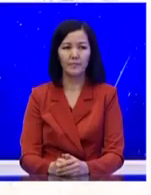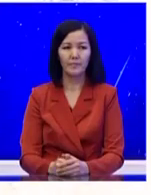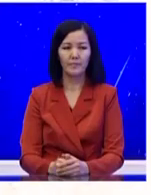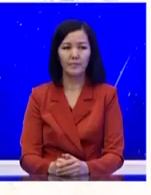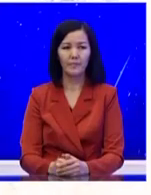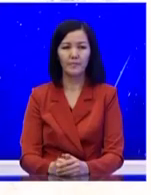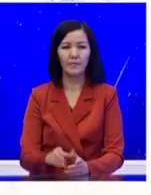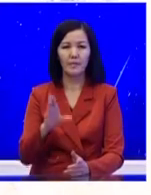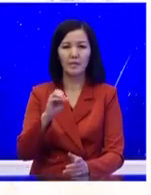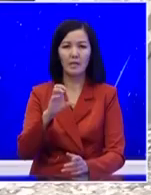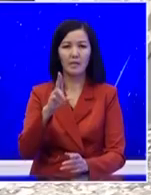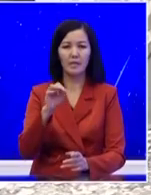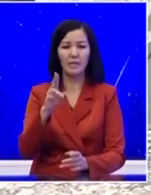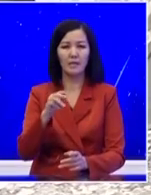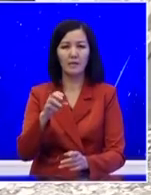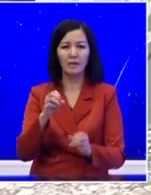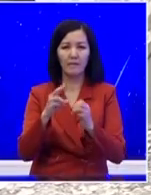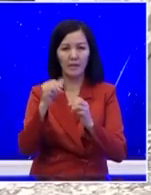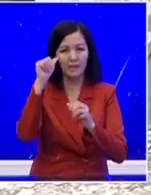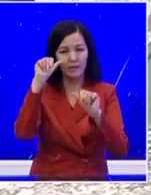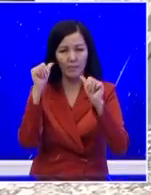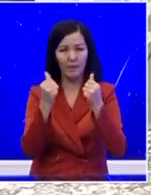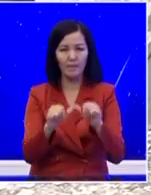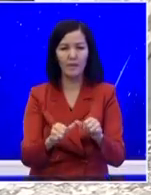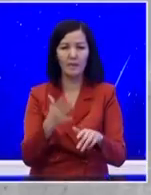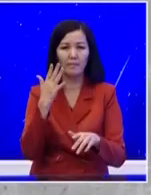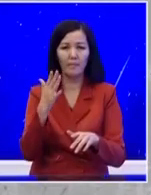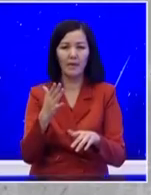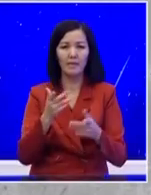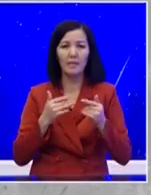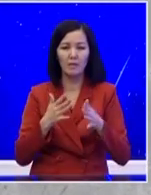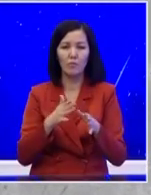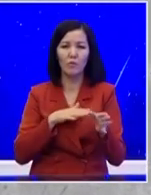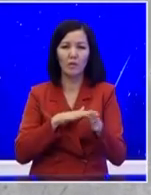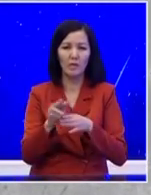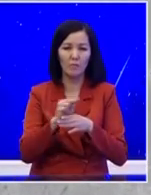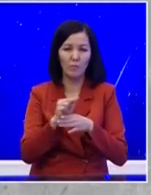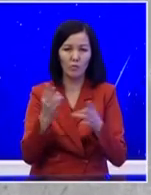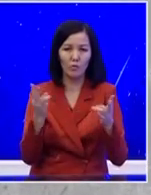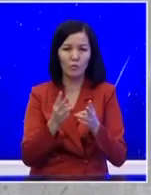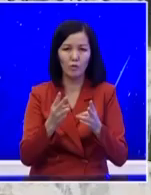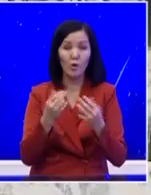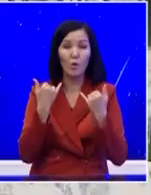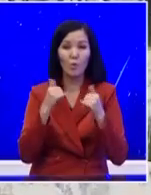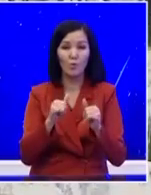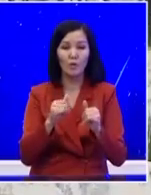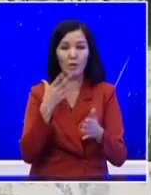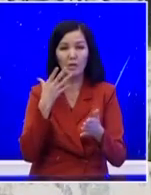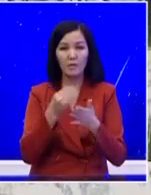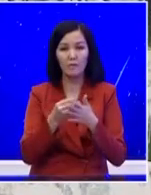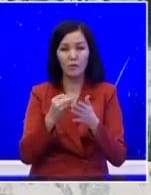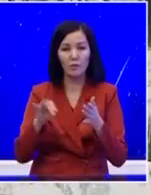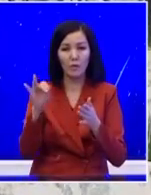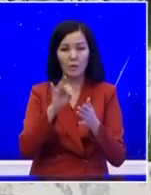В Искельдинском районе 12 памятников героям войны. 5 из них требуют ремонта. Каждый из них уникален и имеет свою